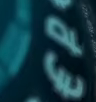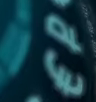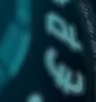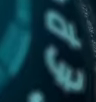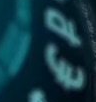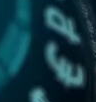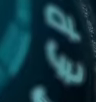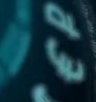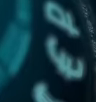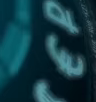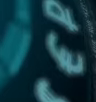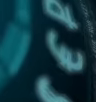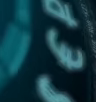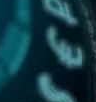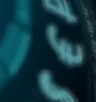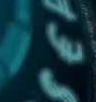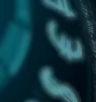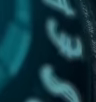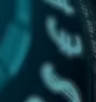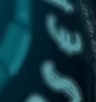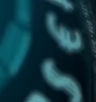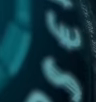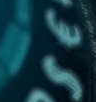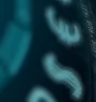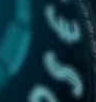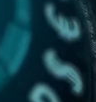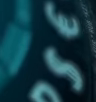Доллар США 377 тенге 9 тиен.